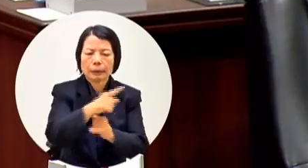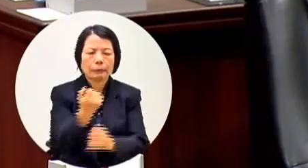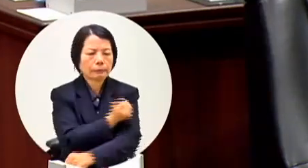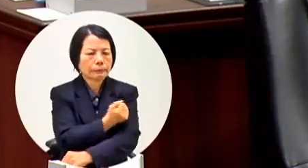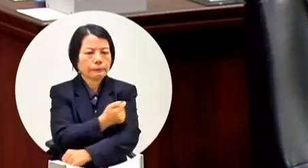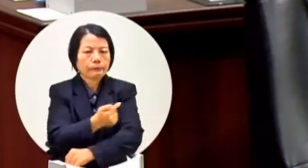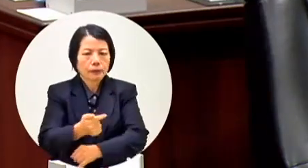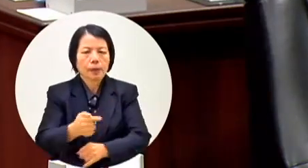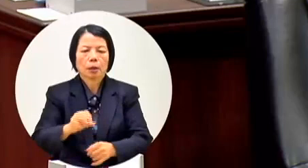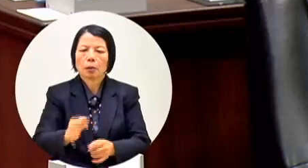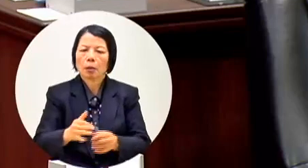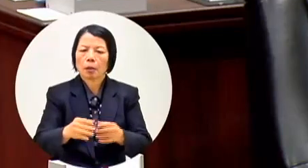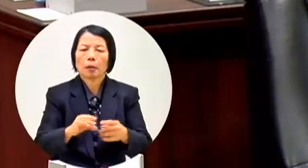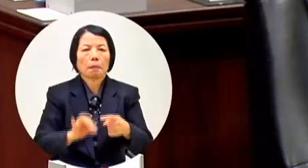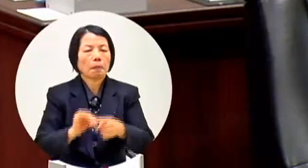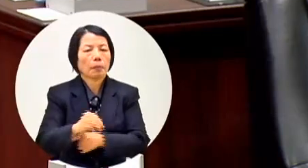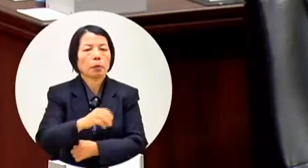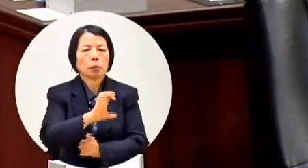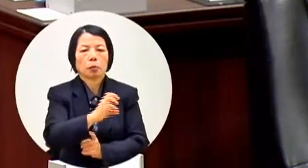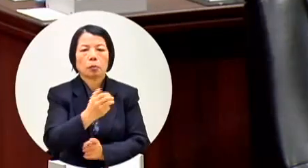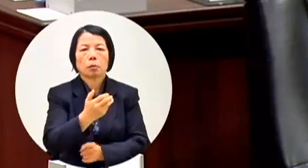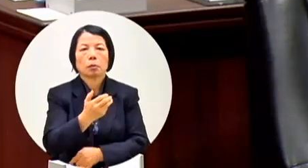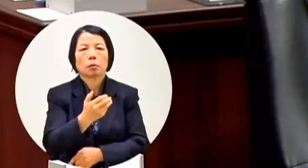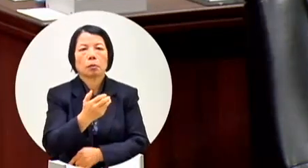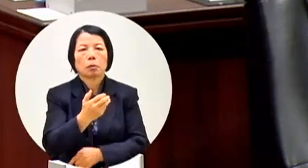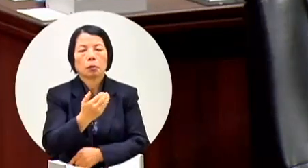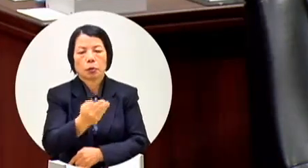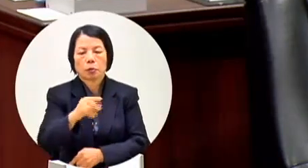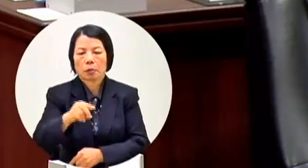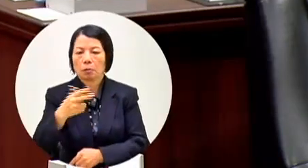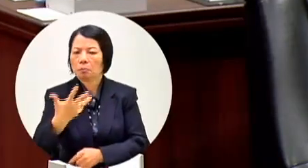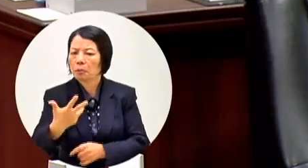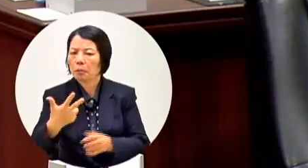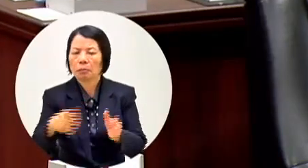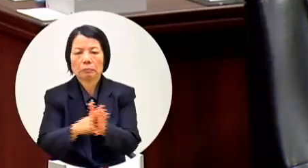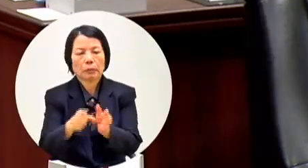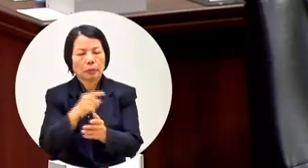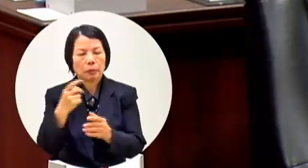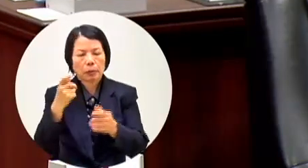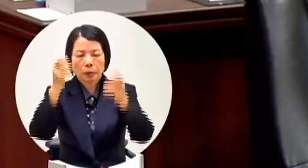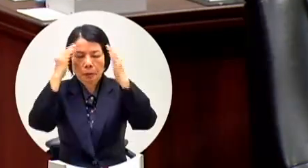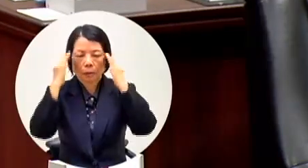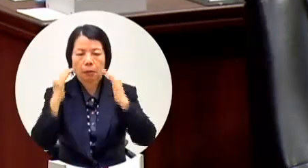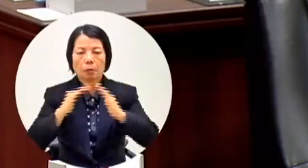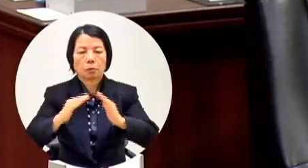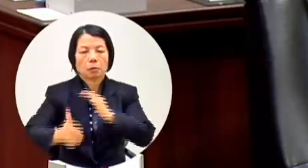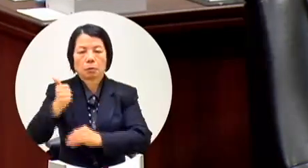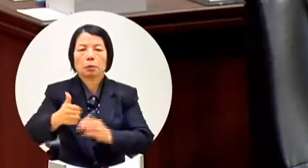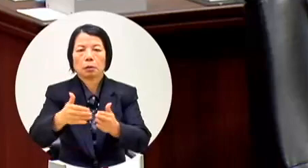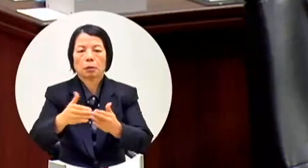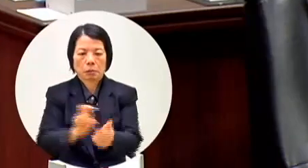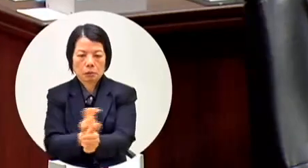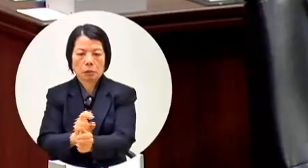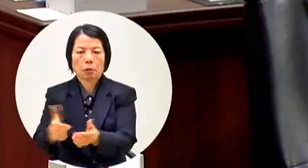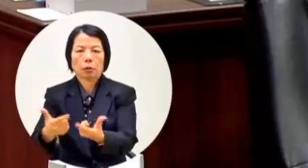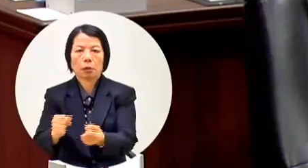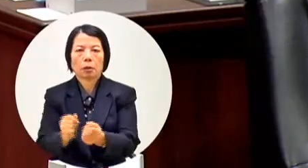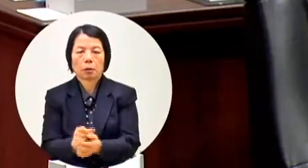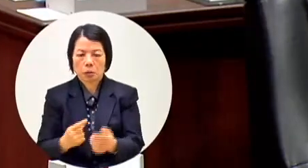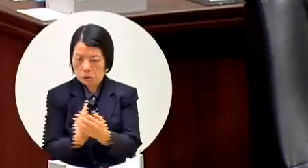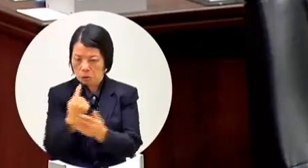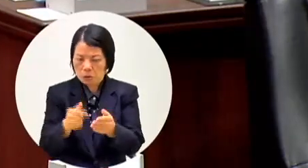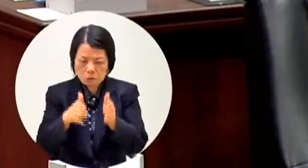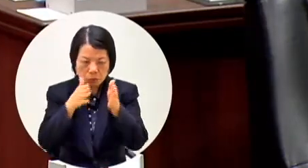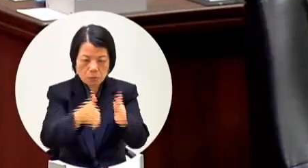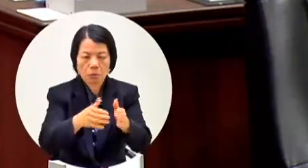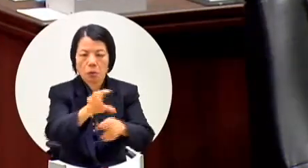有 99.8% 的产业要请市长来关照、来照顾。但是至今只看到市长一直在帮农渔民抢地单。那整个